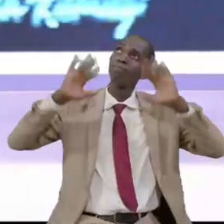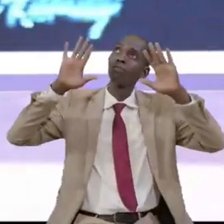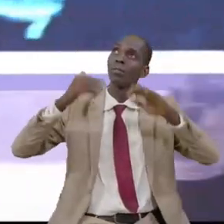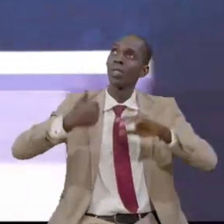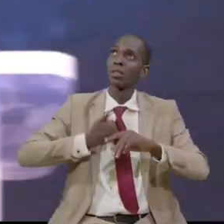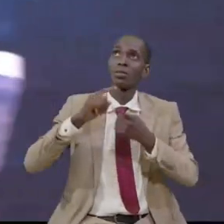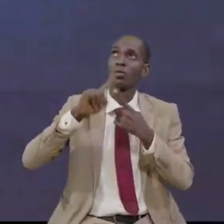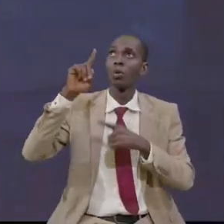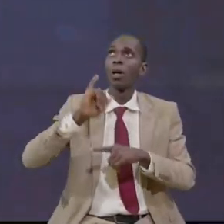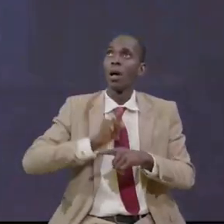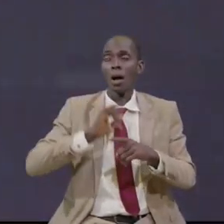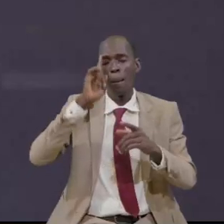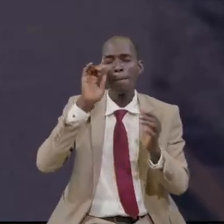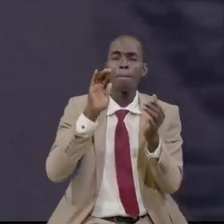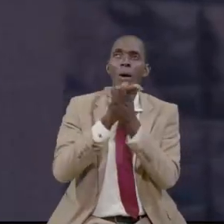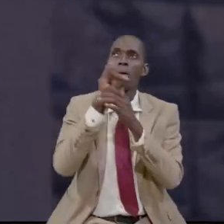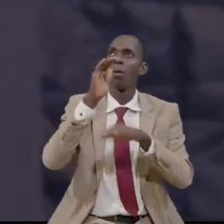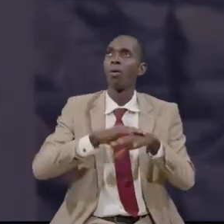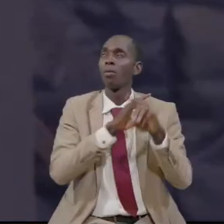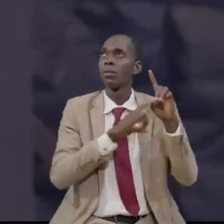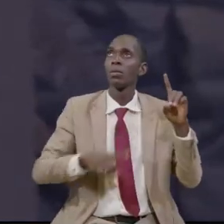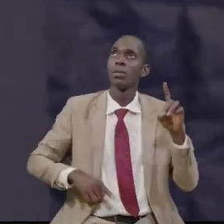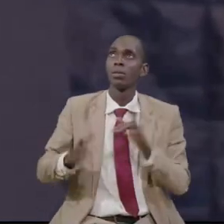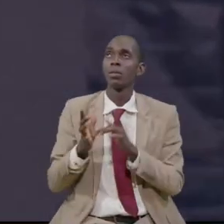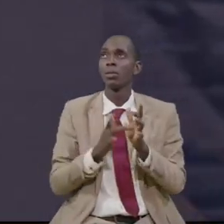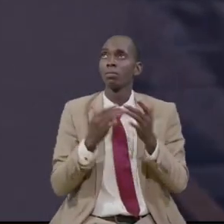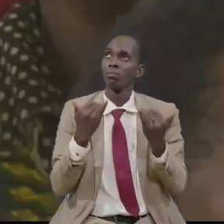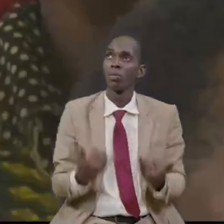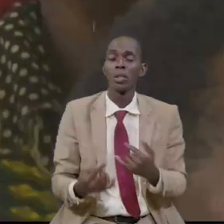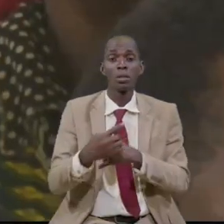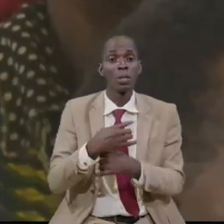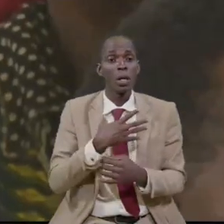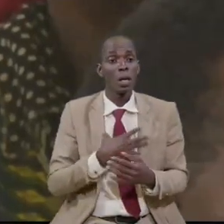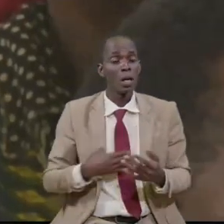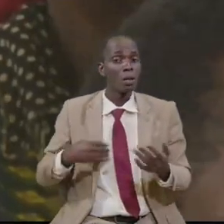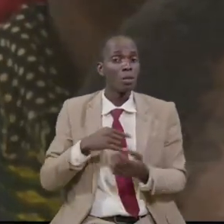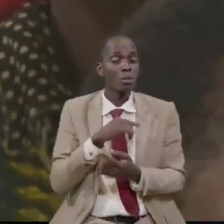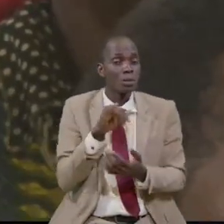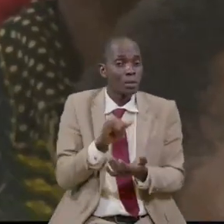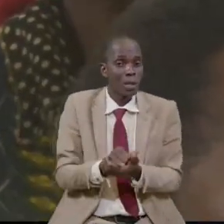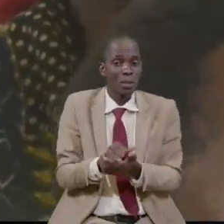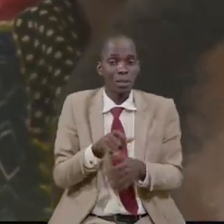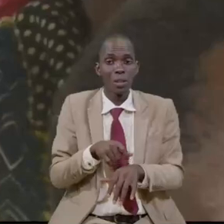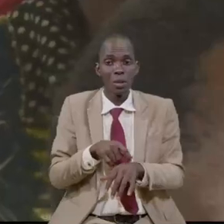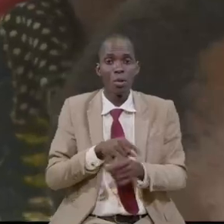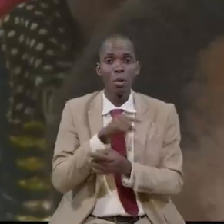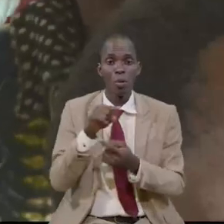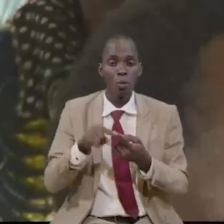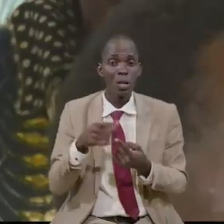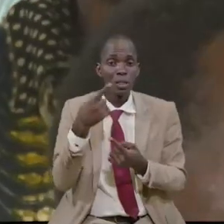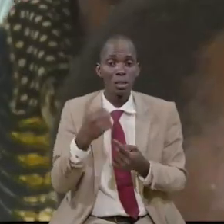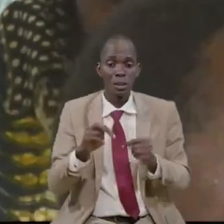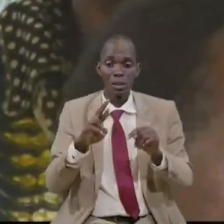au Seigneur Jésus-Christ ce jour. Et lorsque l'enlèvement aura